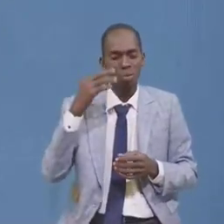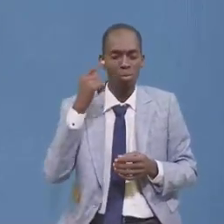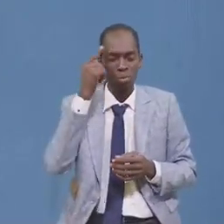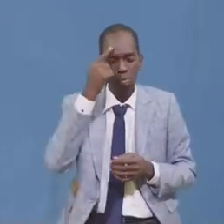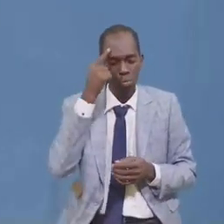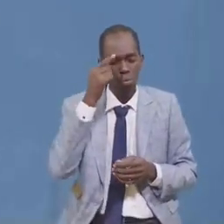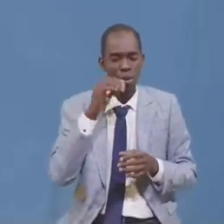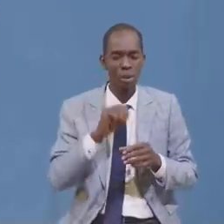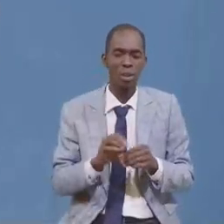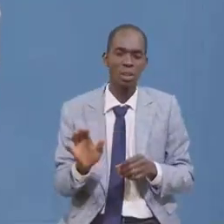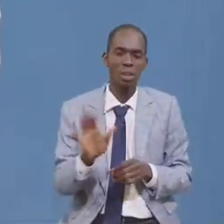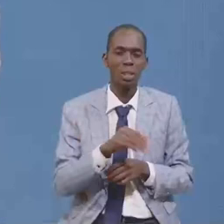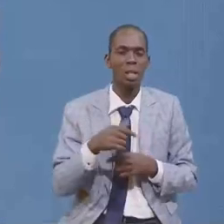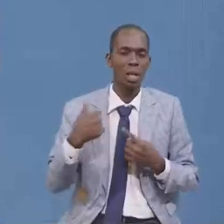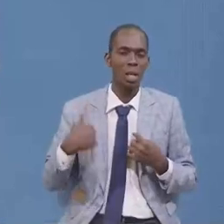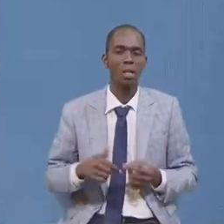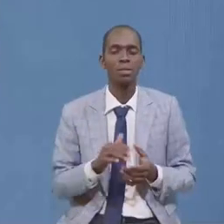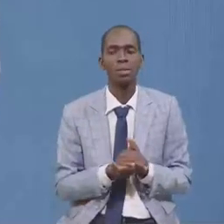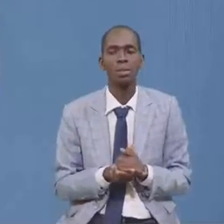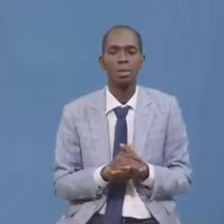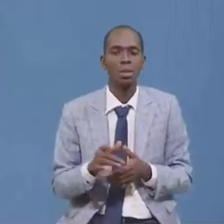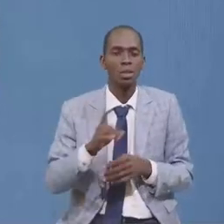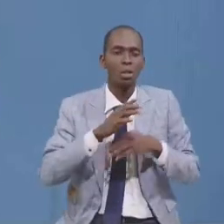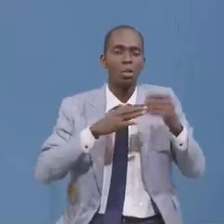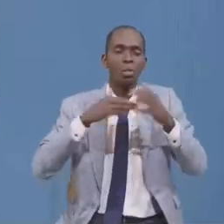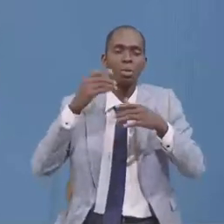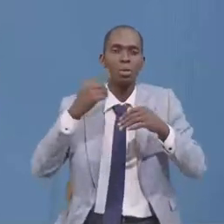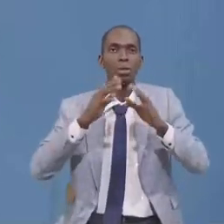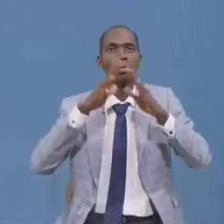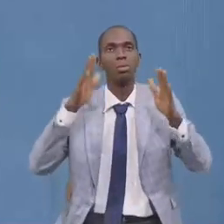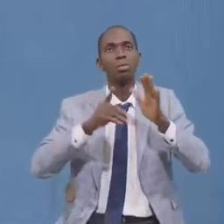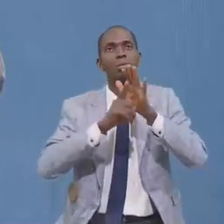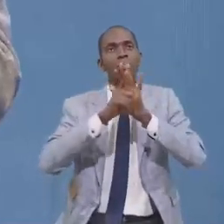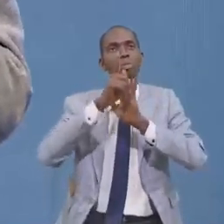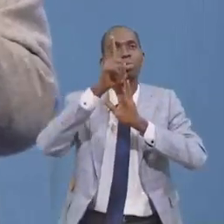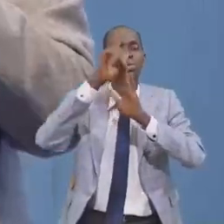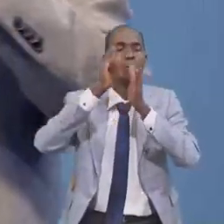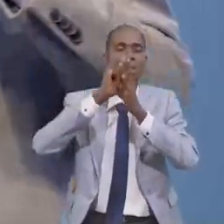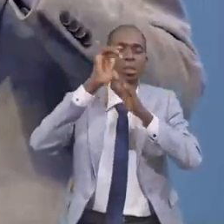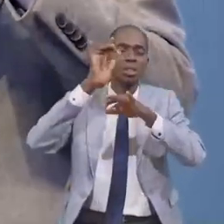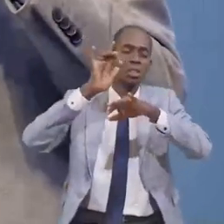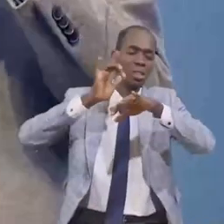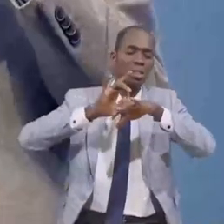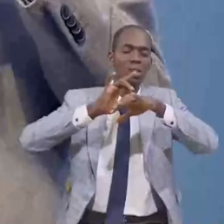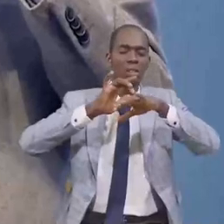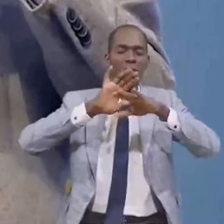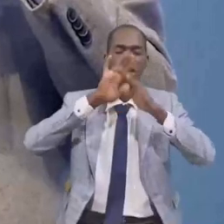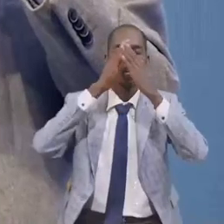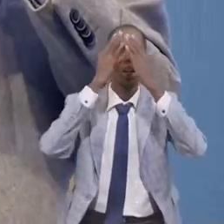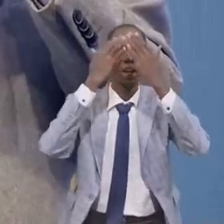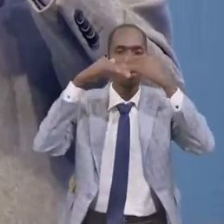వారు ఏమనుకున్నారు తెలుసా? పరలోకాన్ని అంటుకునే ఆకాశం అంటే గోపురాన్ని కడదాం అనుకున్నారు. వారి హృదయంలో